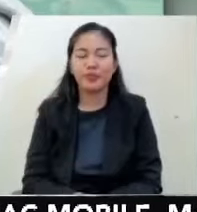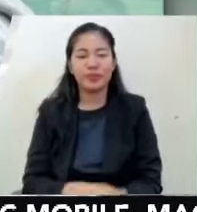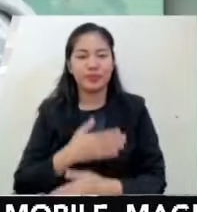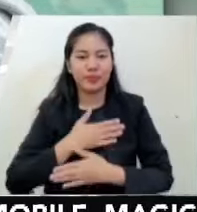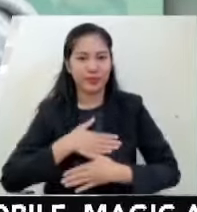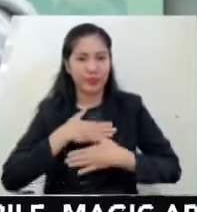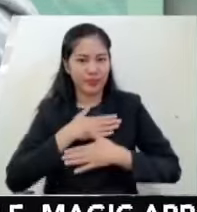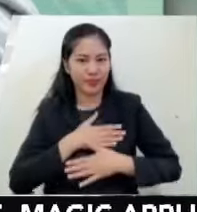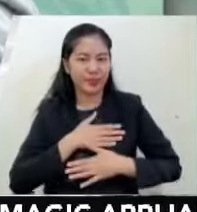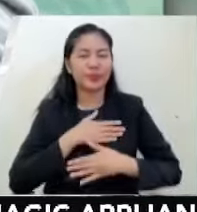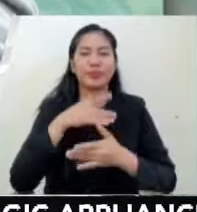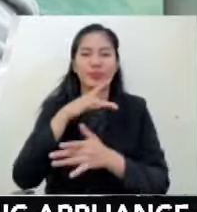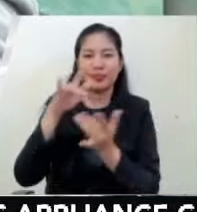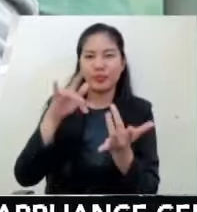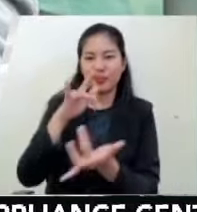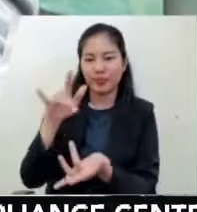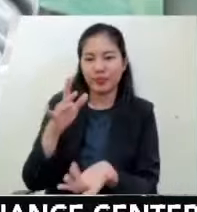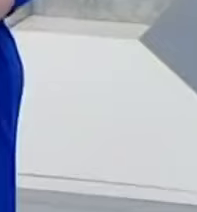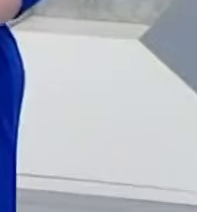Minyuk!"